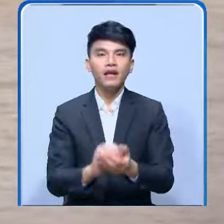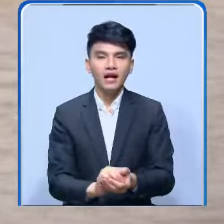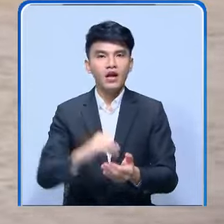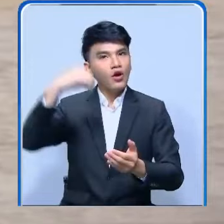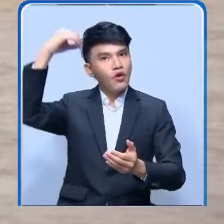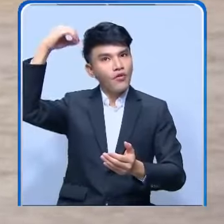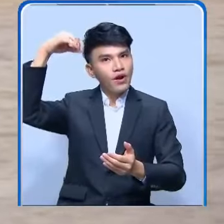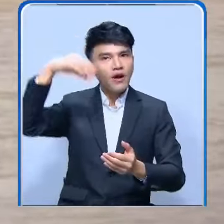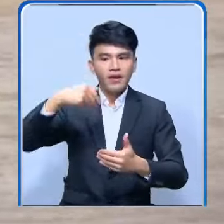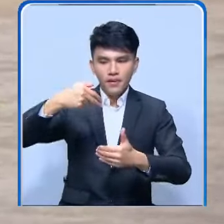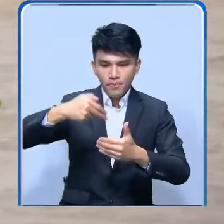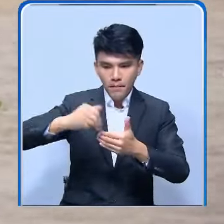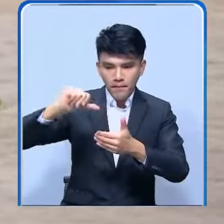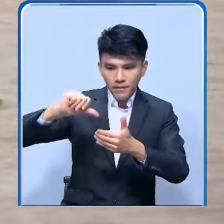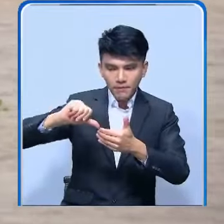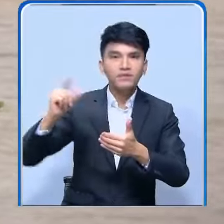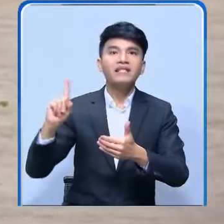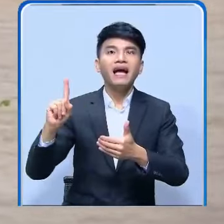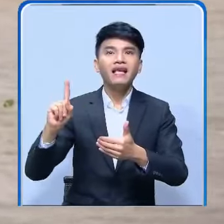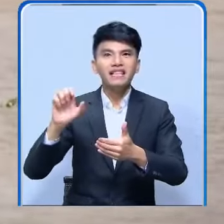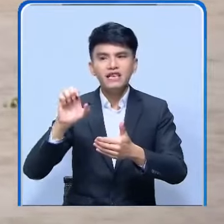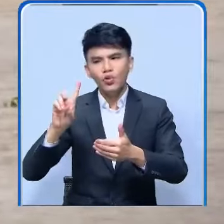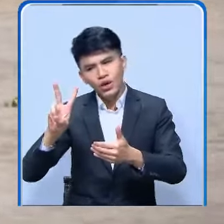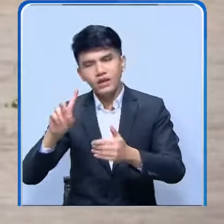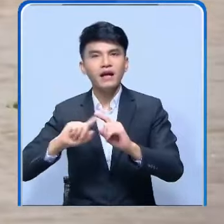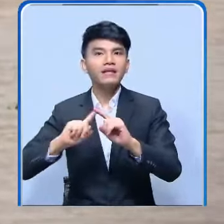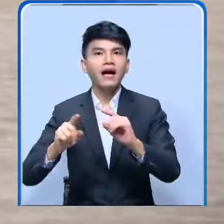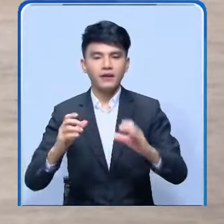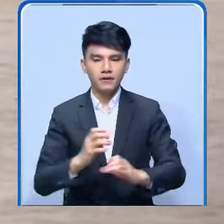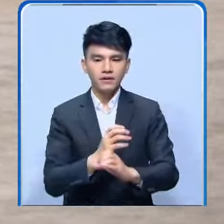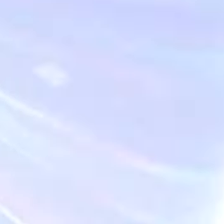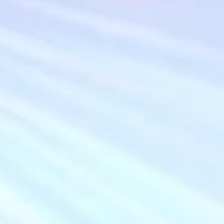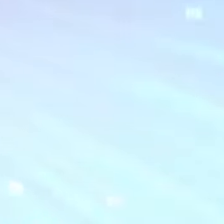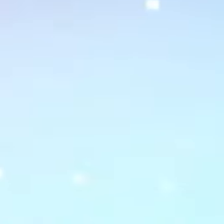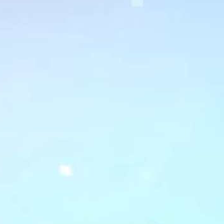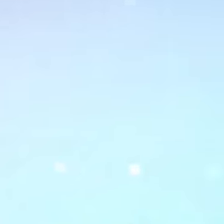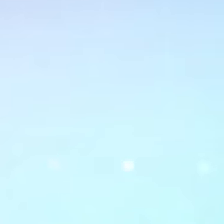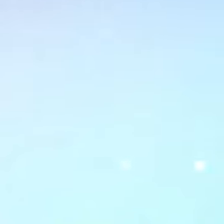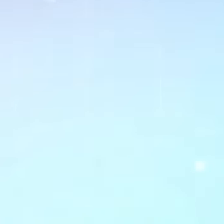ในการเดินเรือก็ต้องไปตรวจสอบหลังจากนั้นจะมารายงานให้ที่ประชุมทราบต่ออีกทีค่ะ